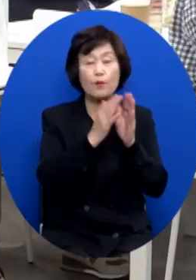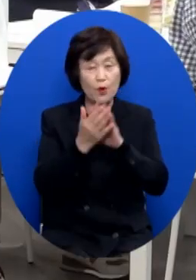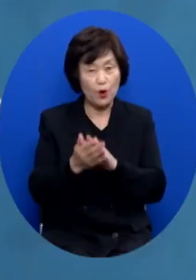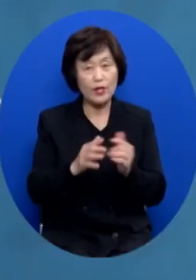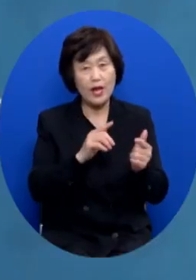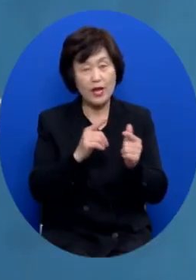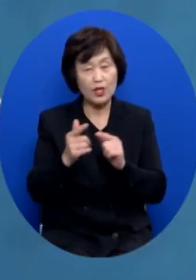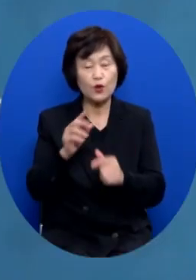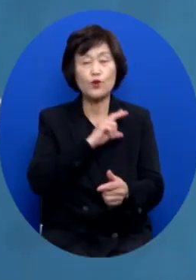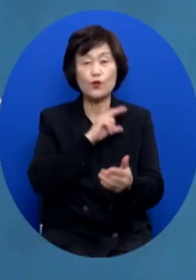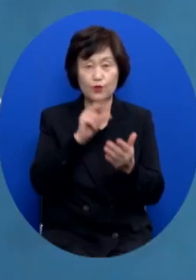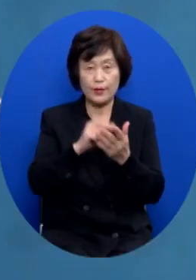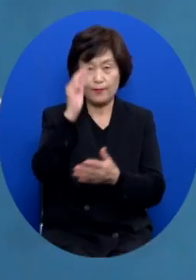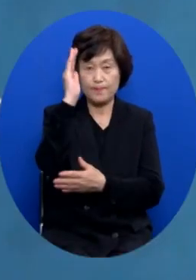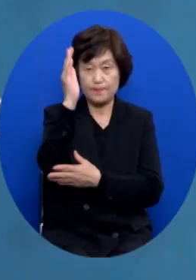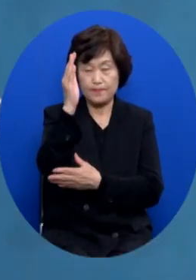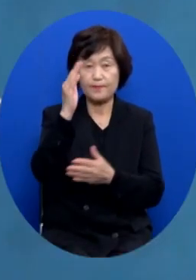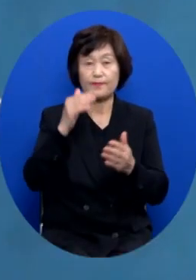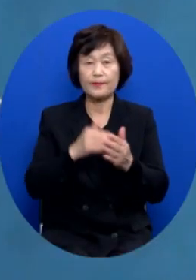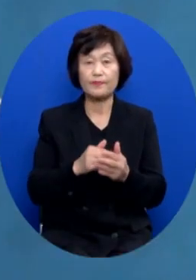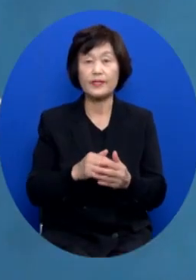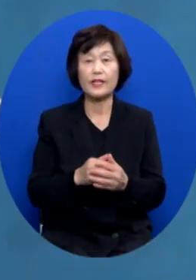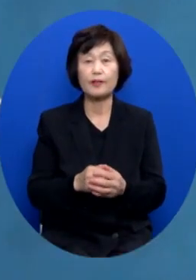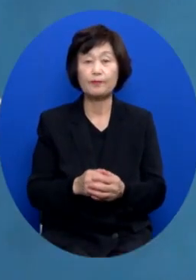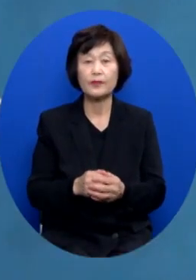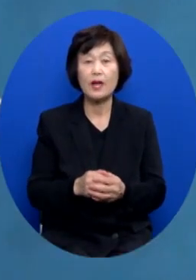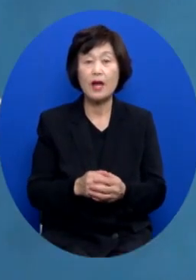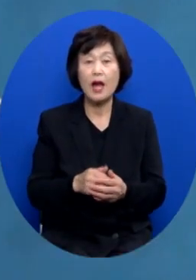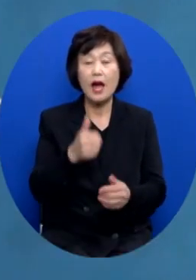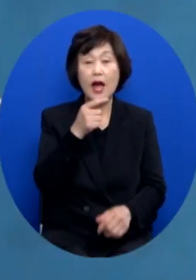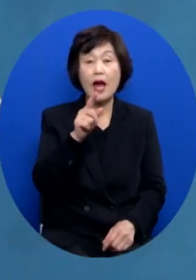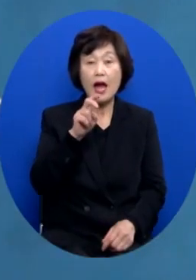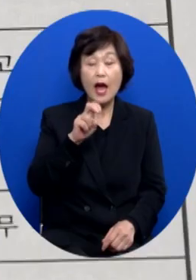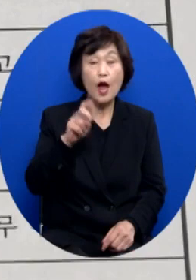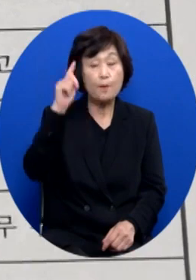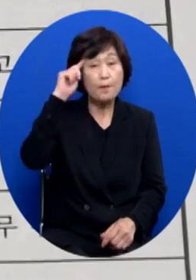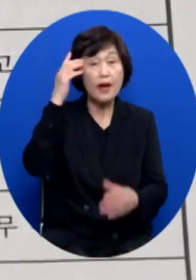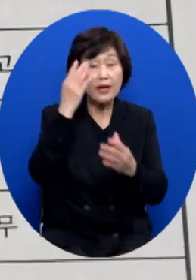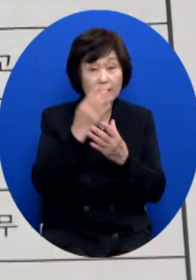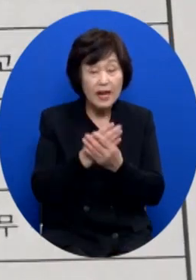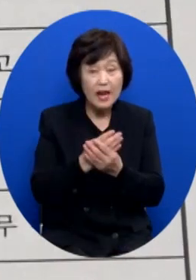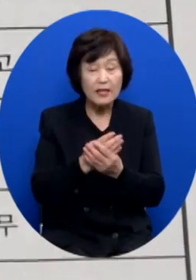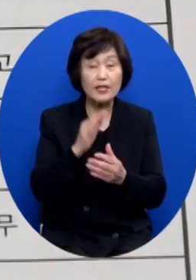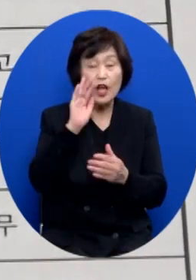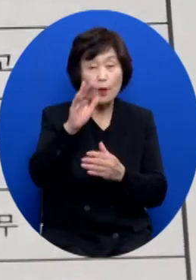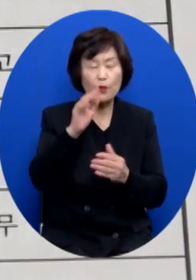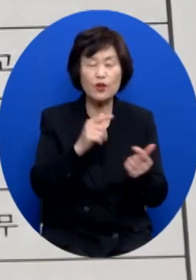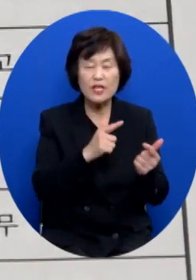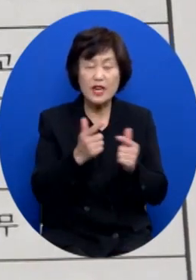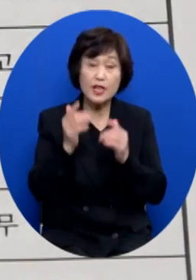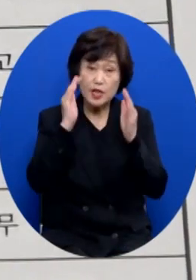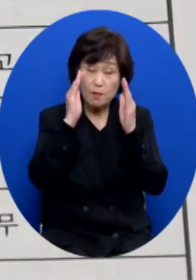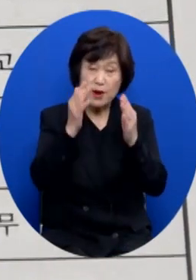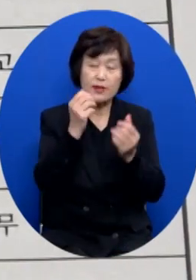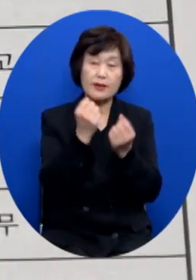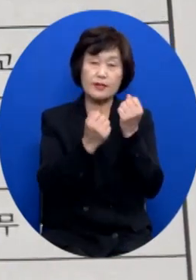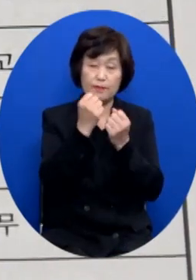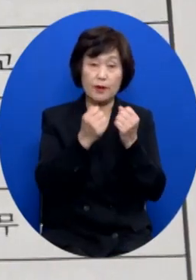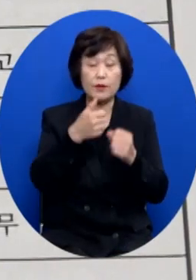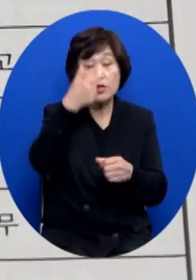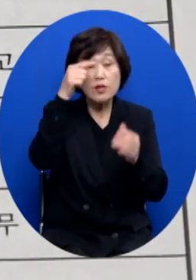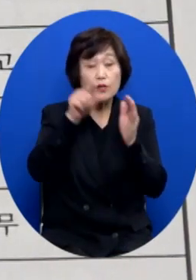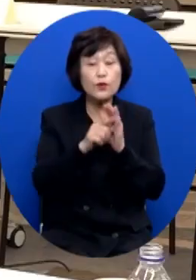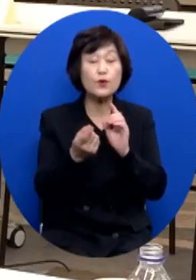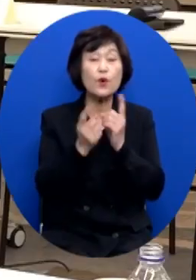주제로 발했습니다 함승수 박사는 대학교의 법적 쟁점과 대응 방안을 설명하면서 기독 대안학교를